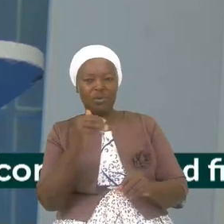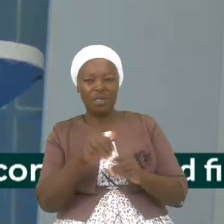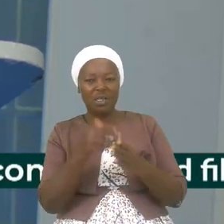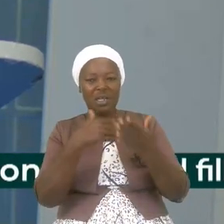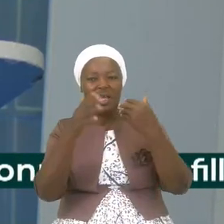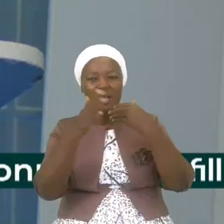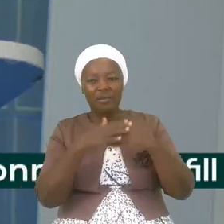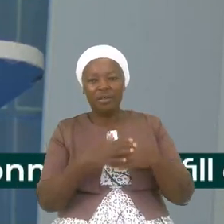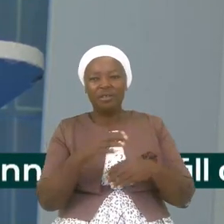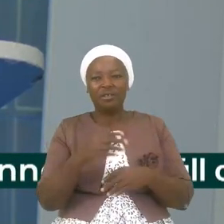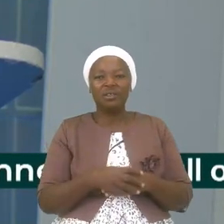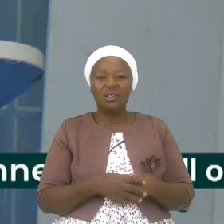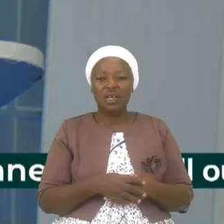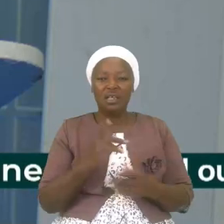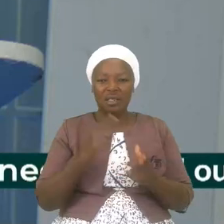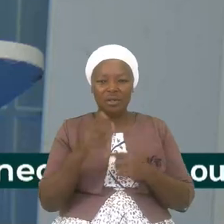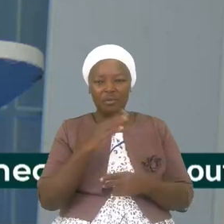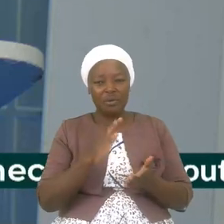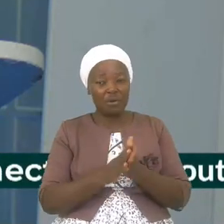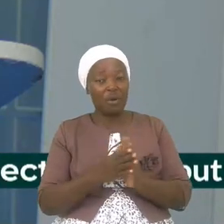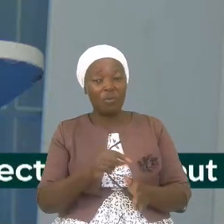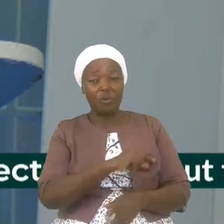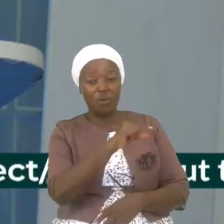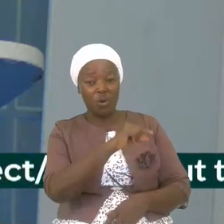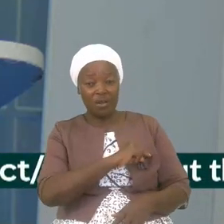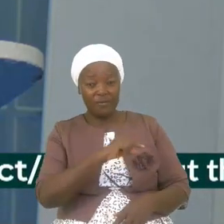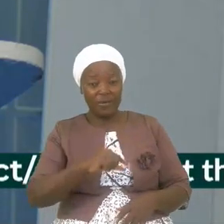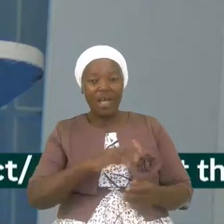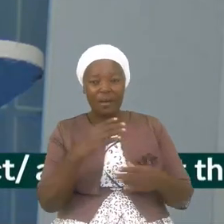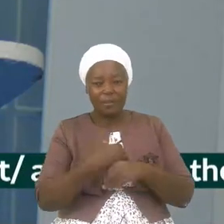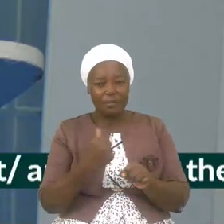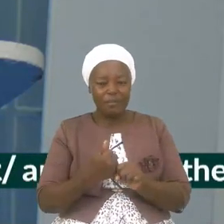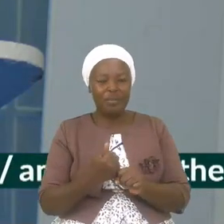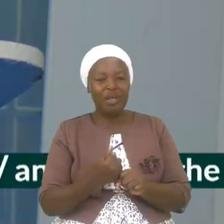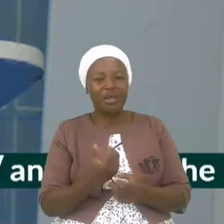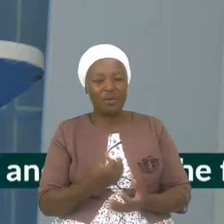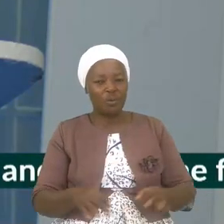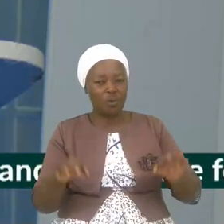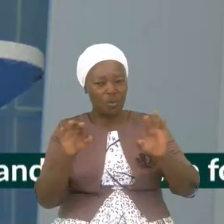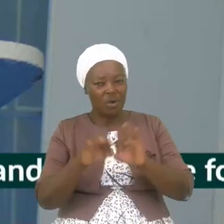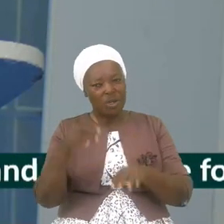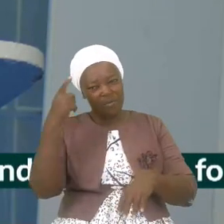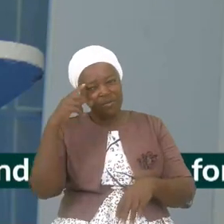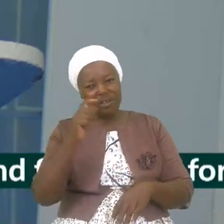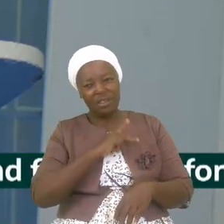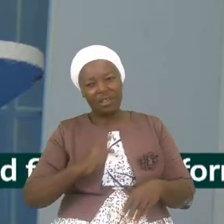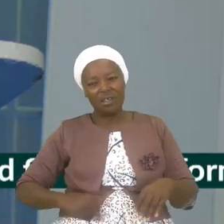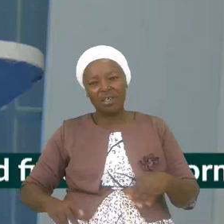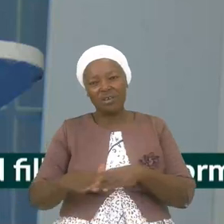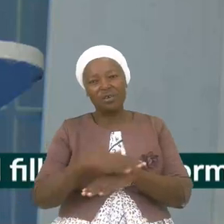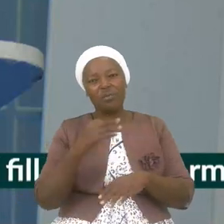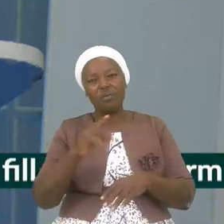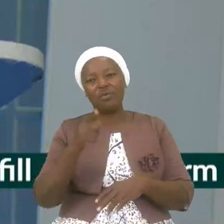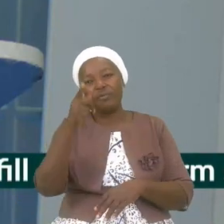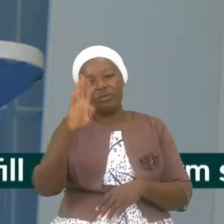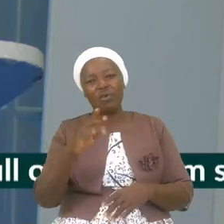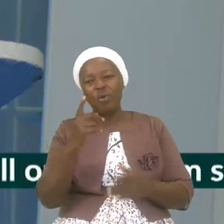digne, qualifié, rendu digne pour le royaume de Dieu.